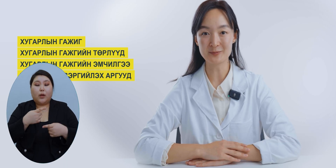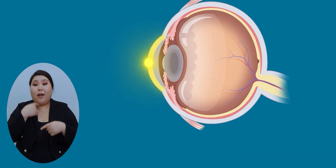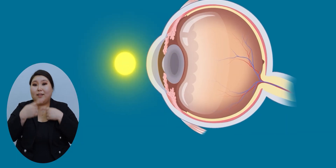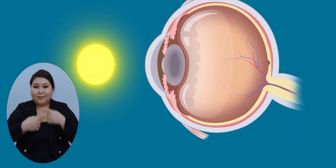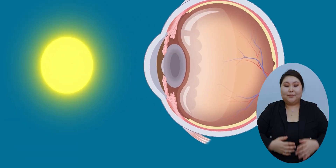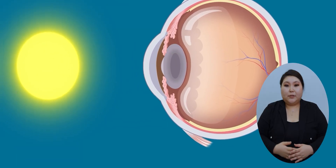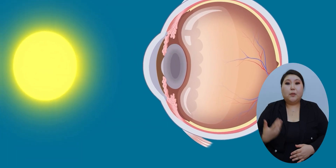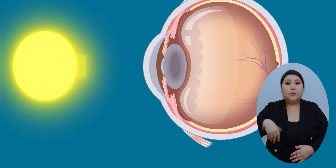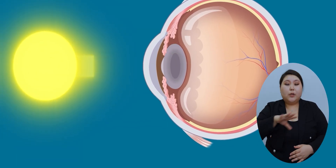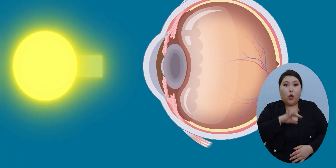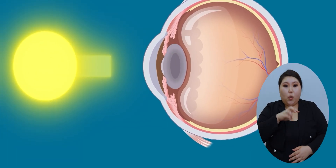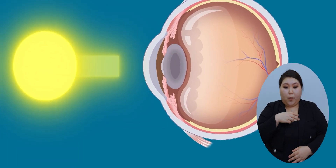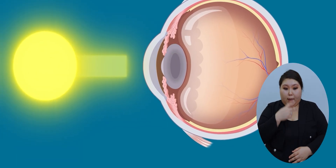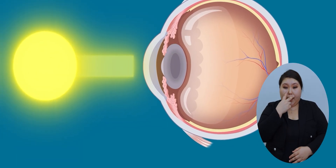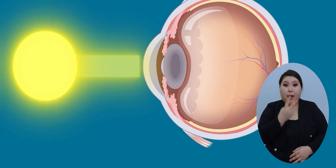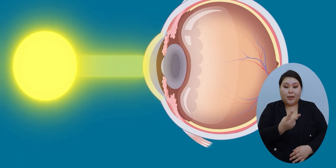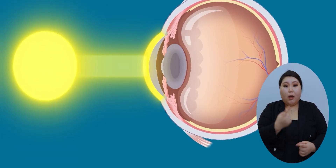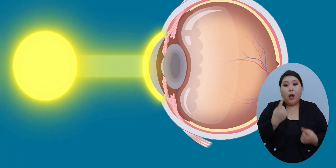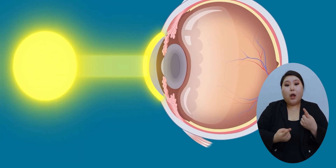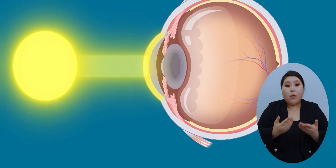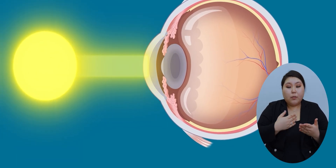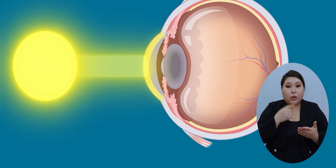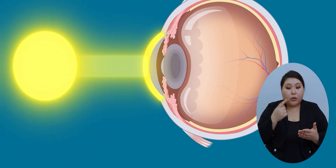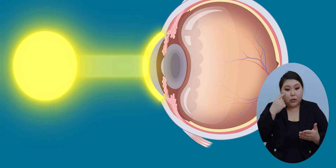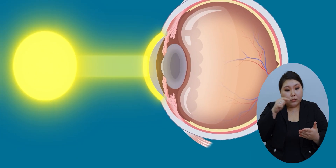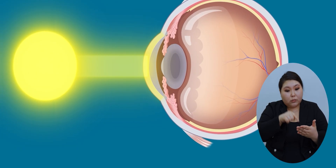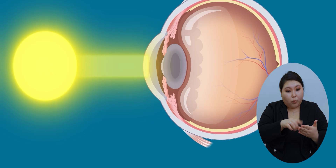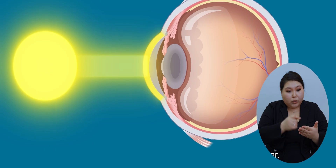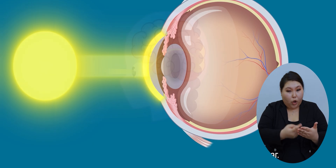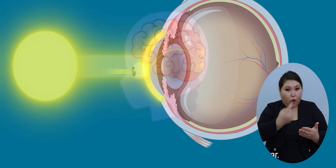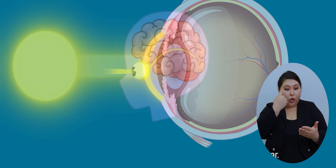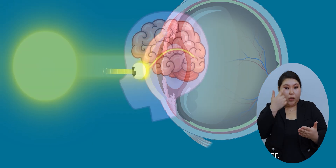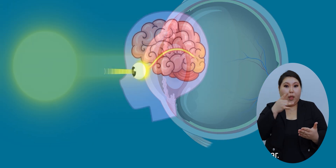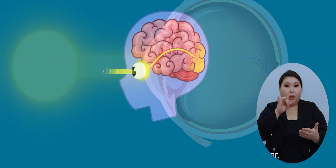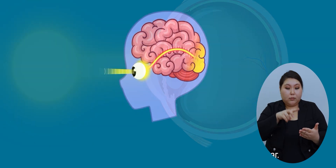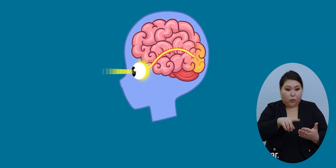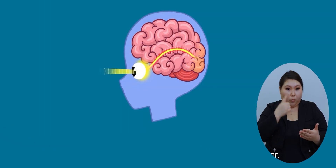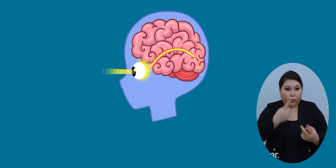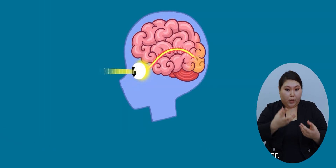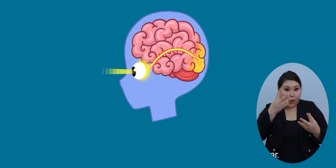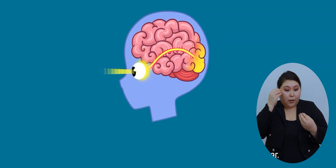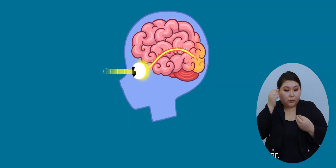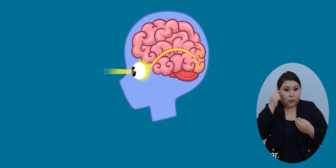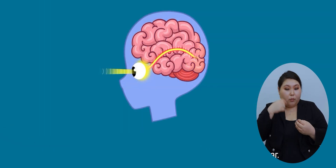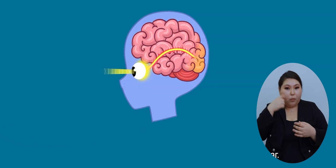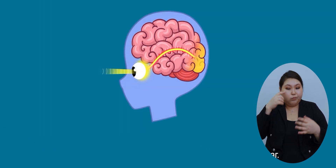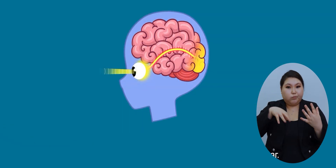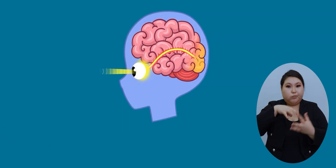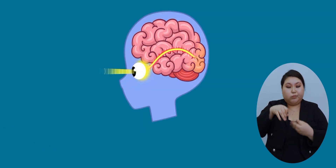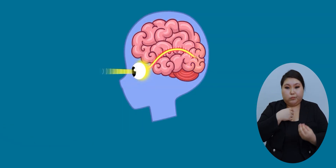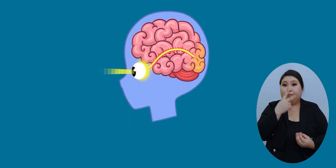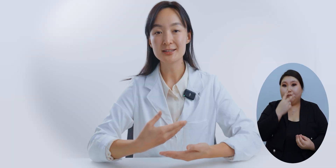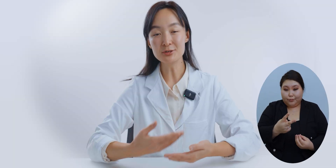болно. Бид ямыг харахдаа аливаа зүйл дээр тусаад эргээд ойж байгаа гэрлийн долгионыг хүлээж аваад түүнийгээ